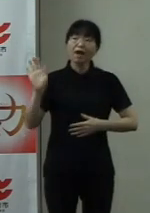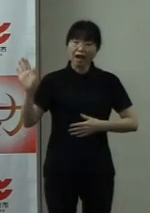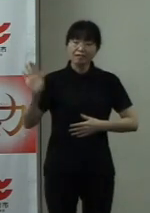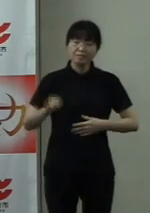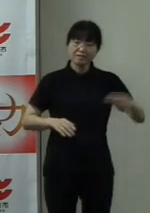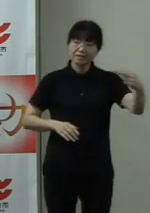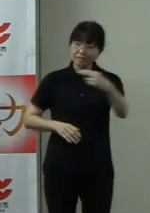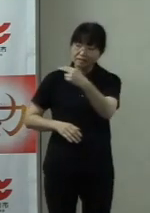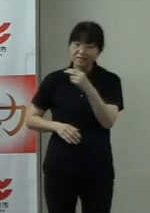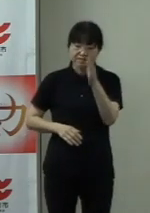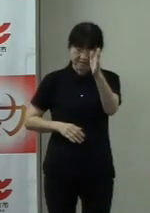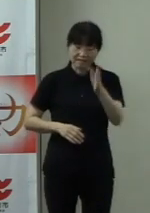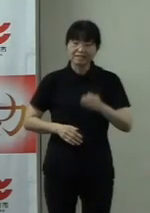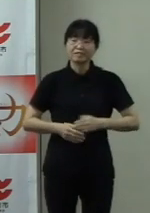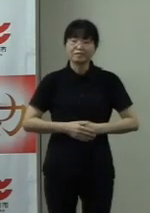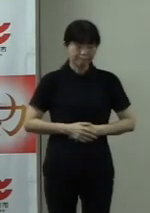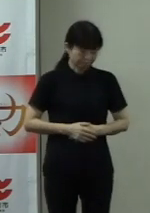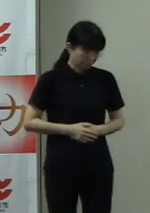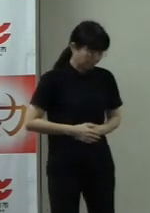ひご覧いただければというふうに思います。